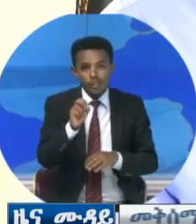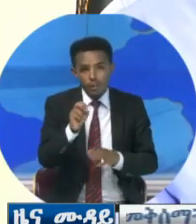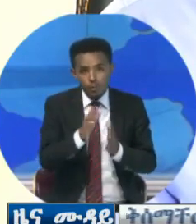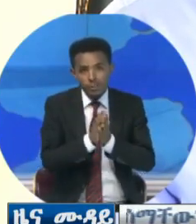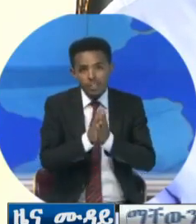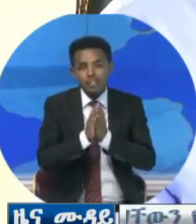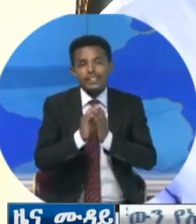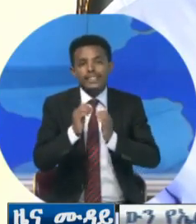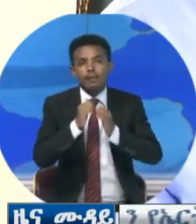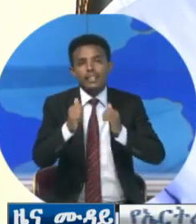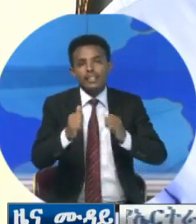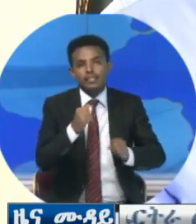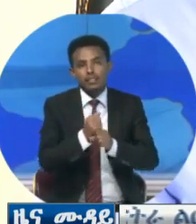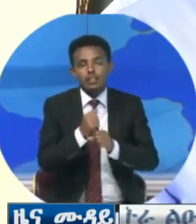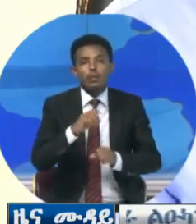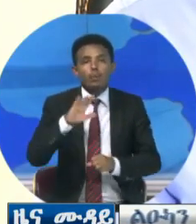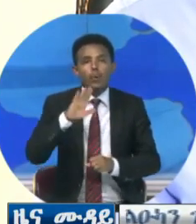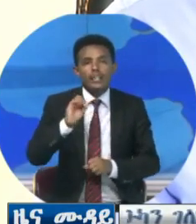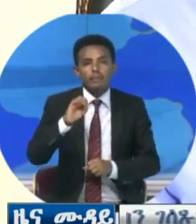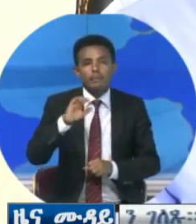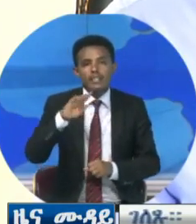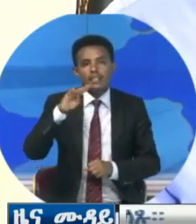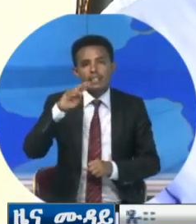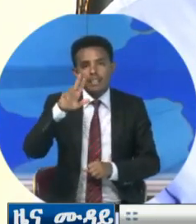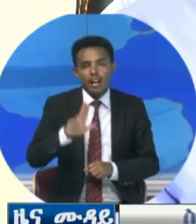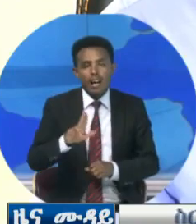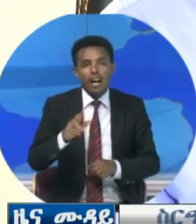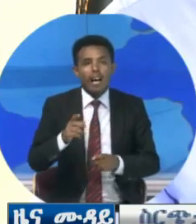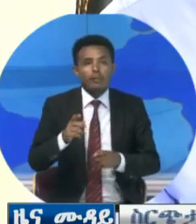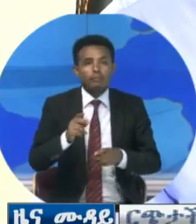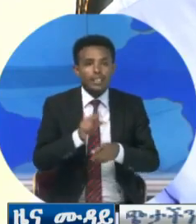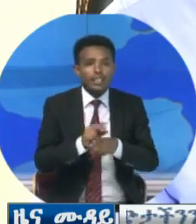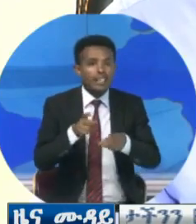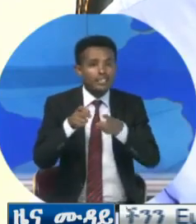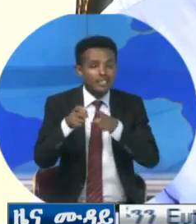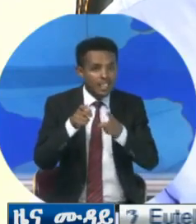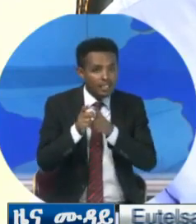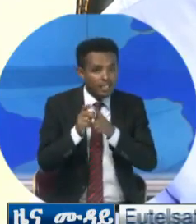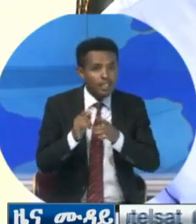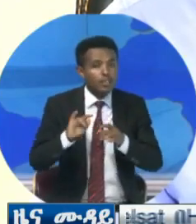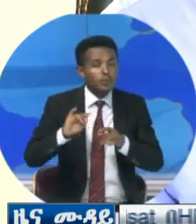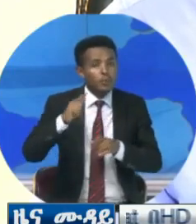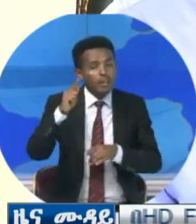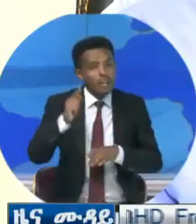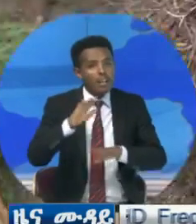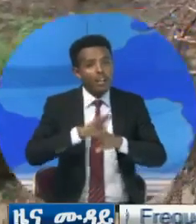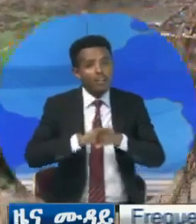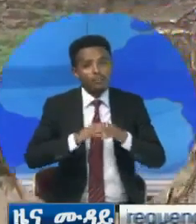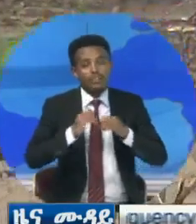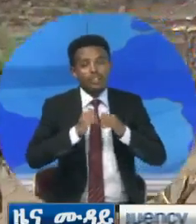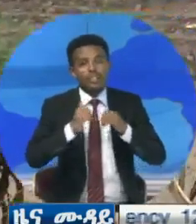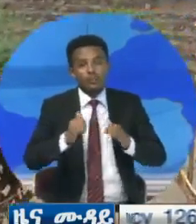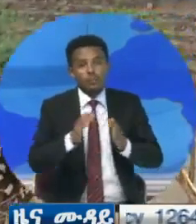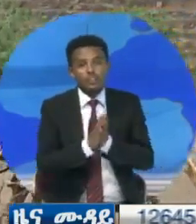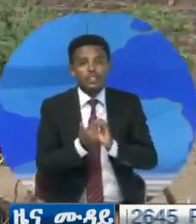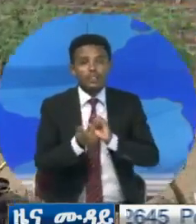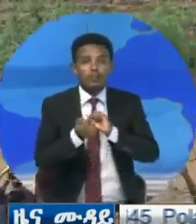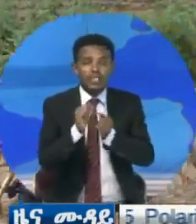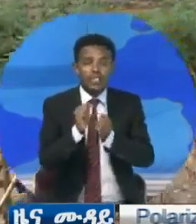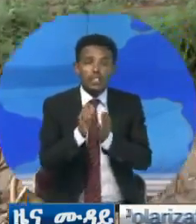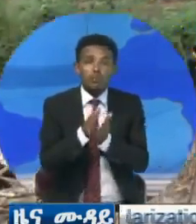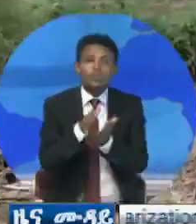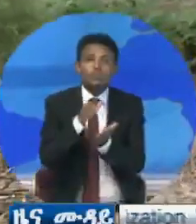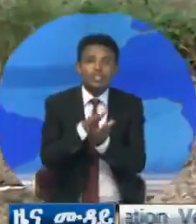ስራ ተሰርቷል። ዋግምራ ብሔረሰብ አስተዳደር ዞን ላይም ግንባታው የሚካሄድባቸው ወረዶች ተለይተዋል። የሚቀየሩ ትምህርት